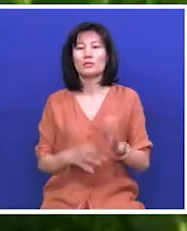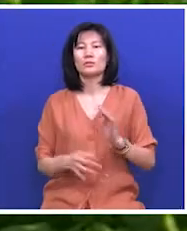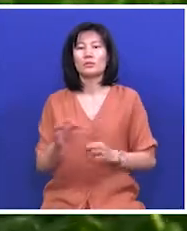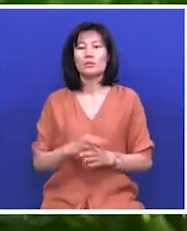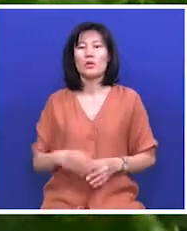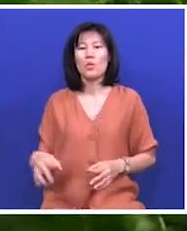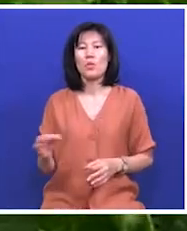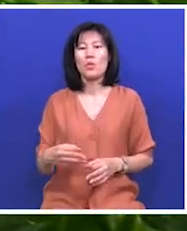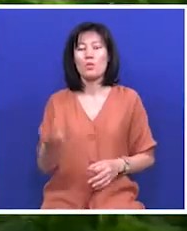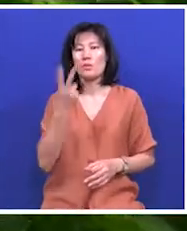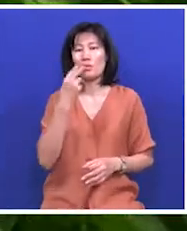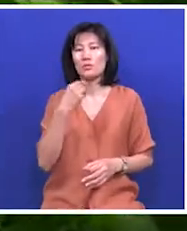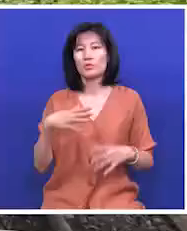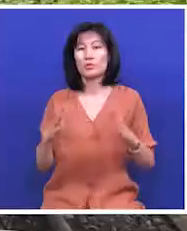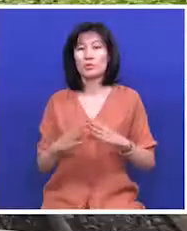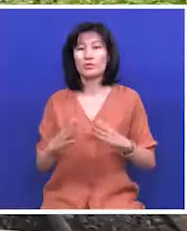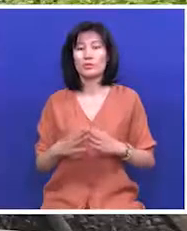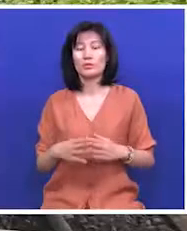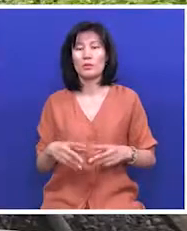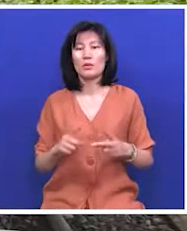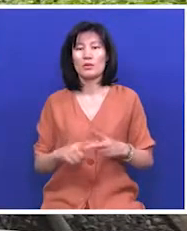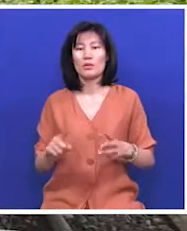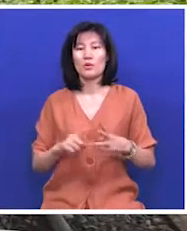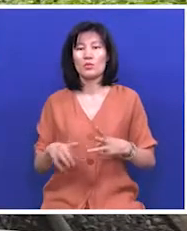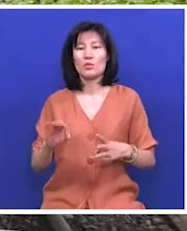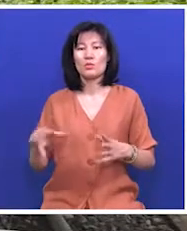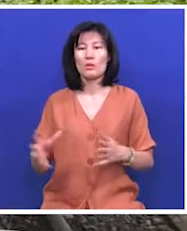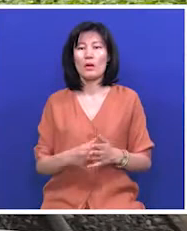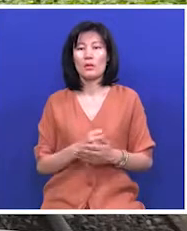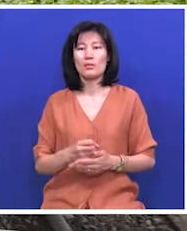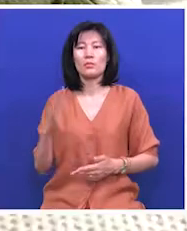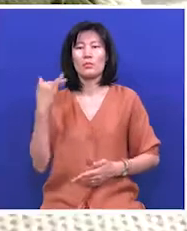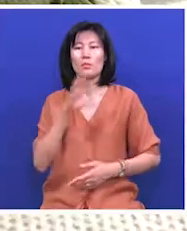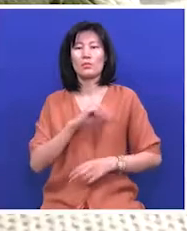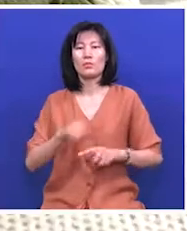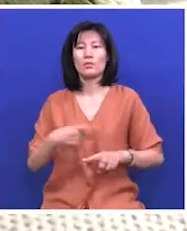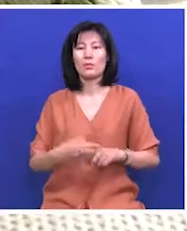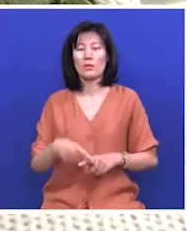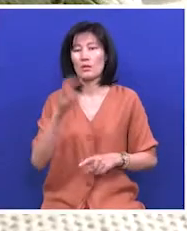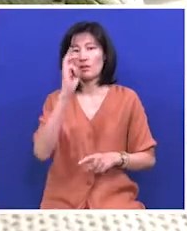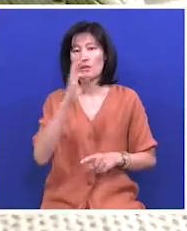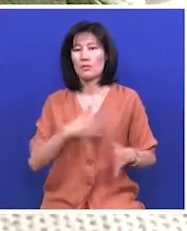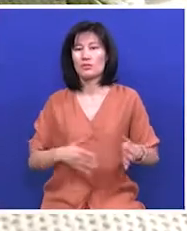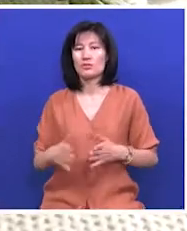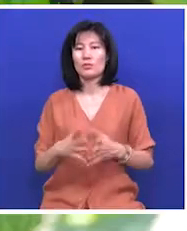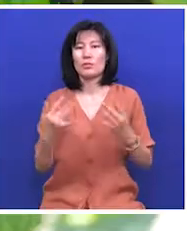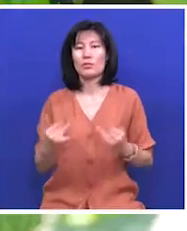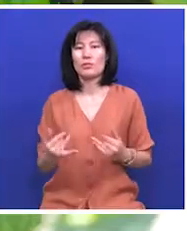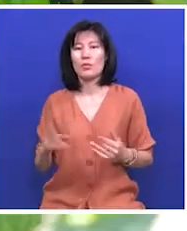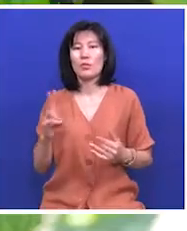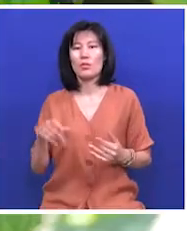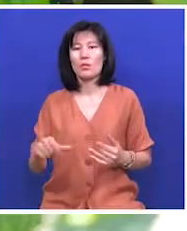шуақта саналатын өңірімізде ұсақ шаруашылықтар мен үй жайында 2-3 мәрте өнім алудың тиімділігі мол. Осы орайда табысты жоба